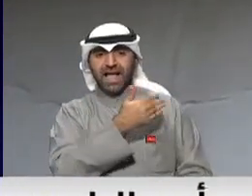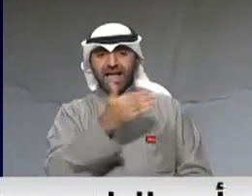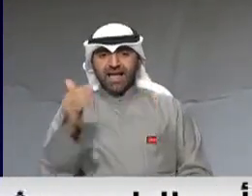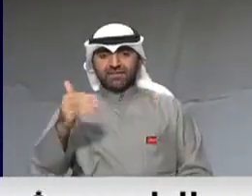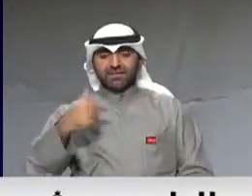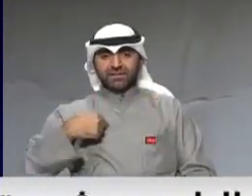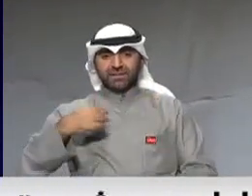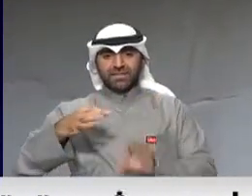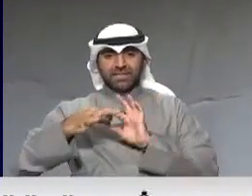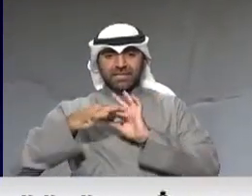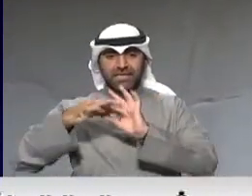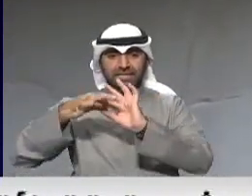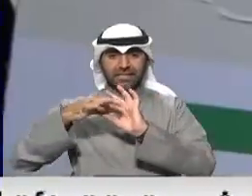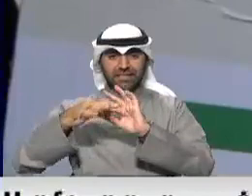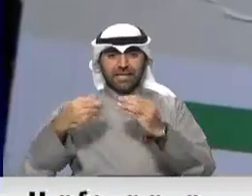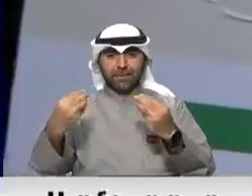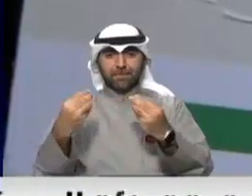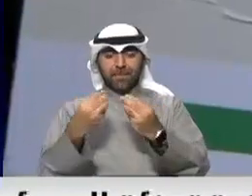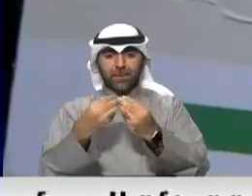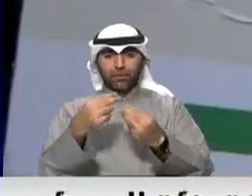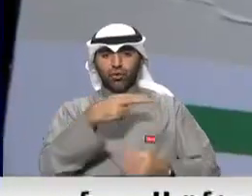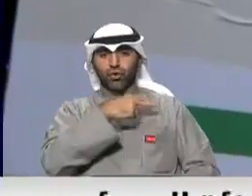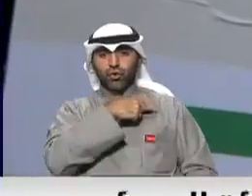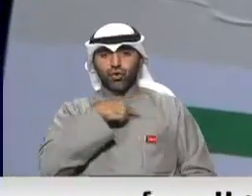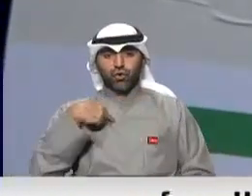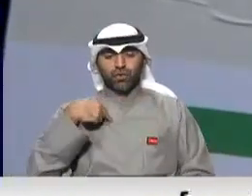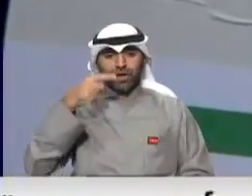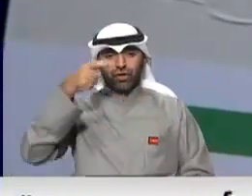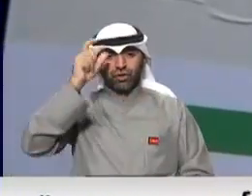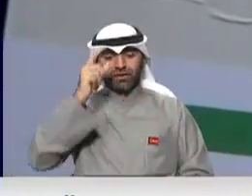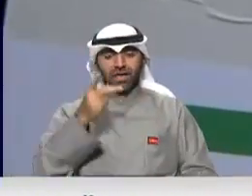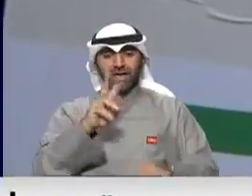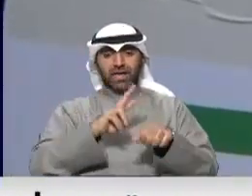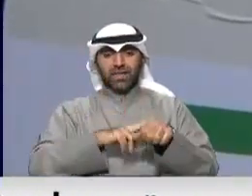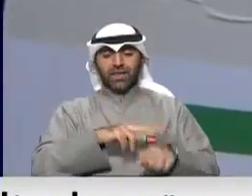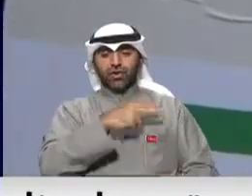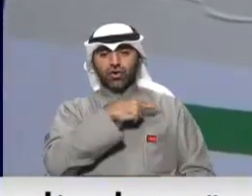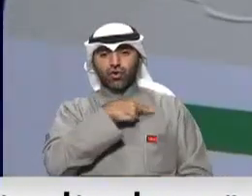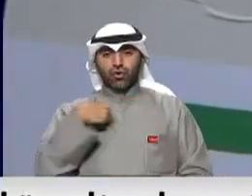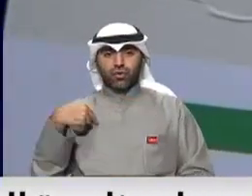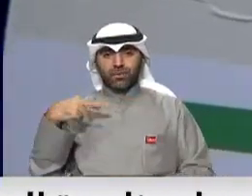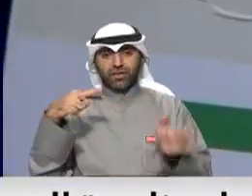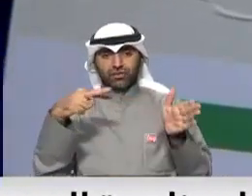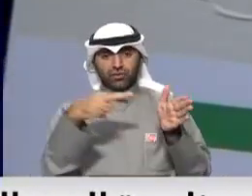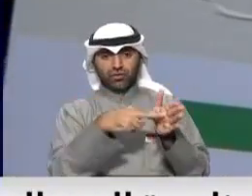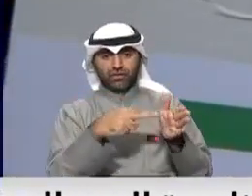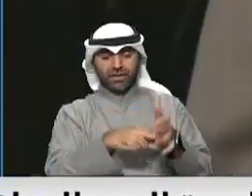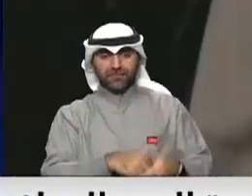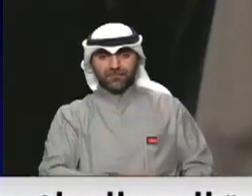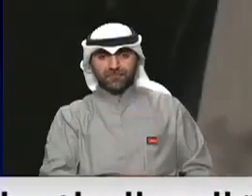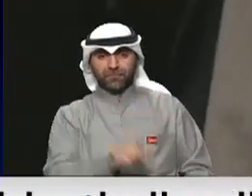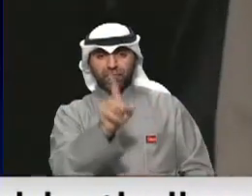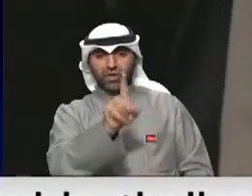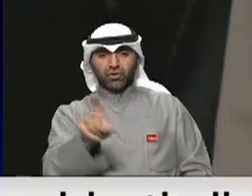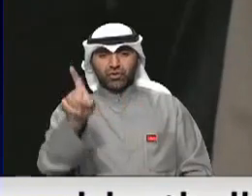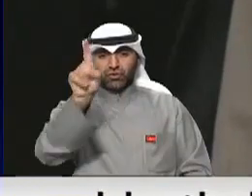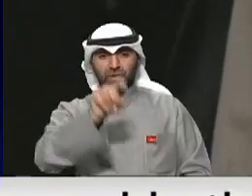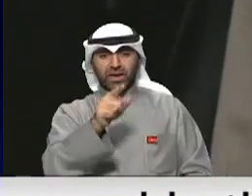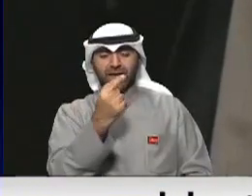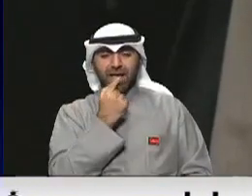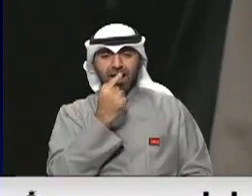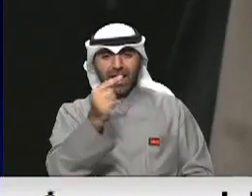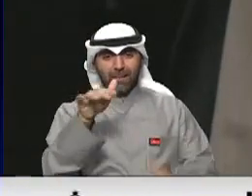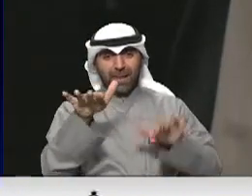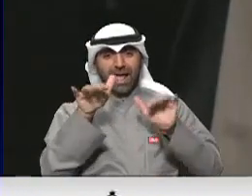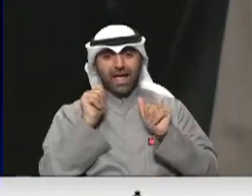التنسيق والتعاون هو اللي ينظم العملية. طيب أستاذ محمود، هل لك رسالة يعني أخيرة في هذا اللقاء تحب توجهها عبر شاشة تلفزيون دولة الكويت؟